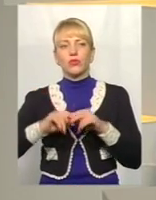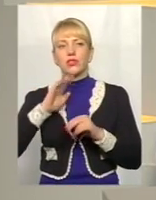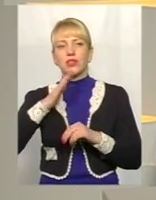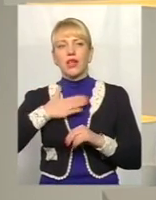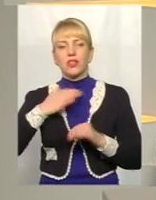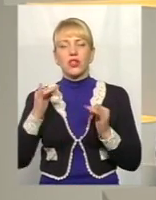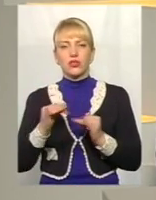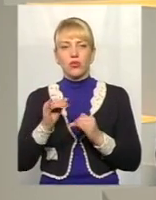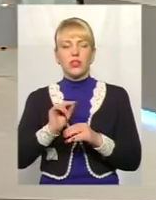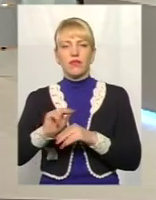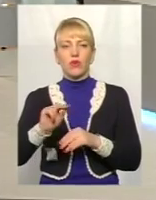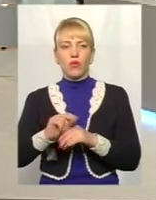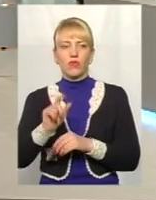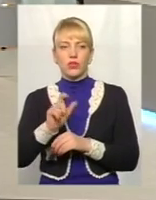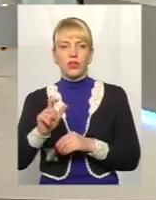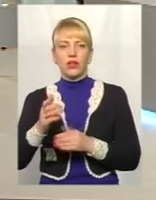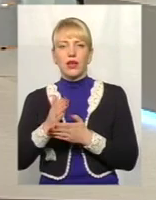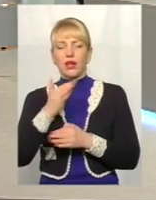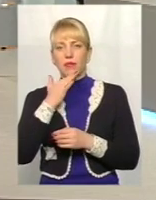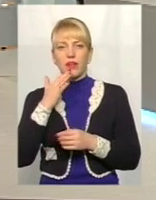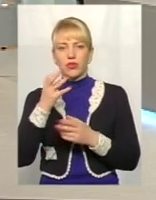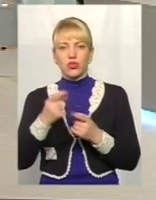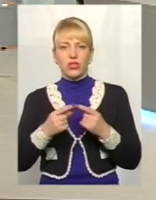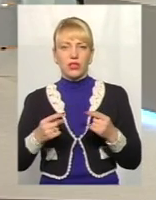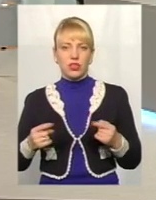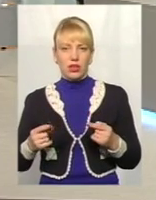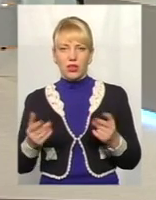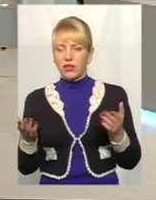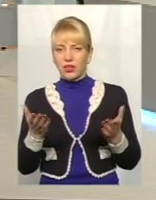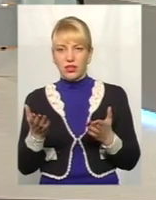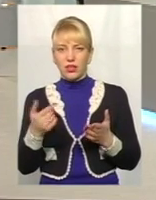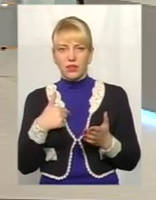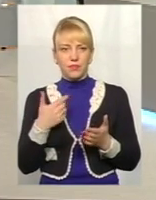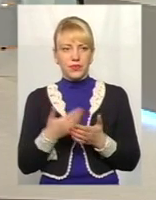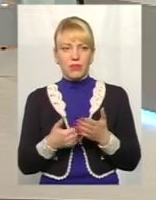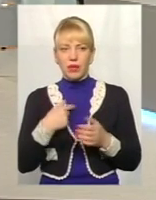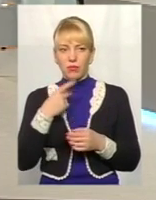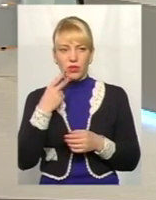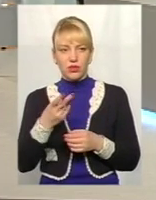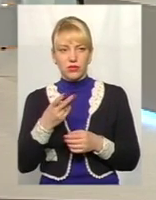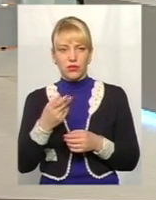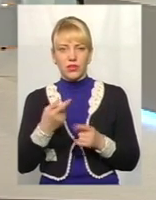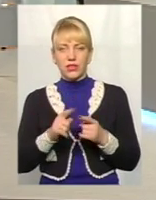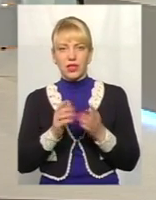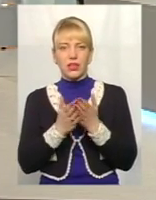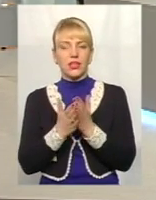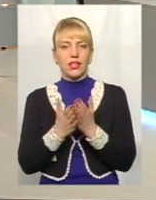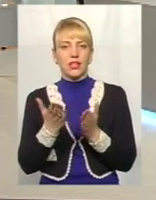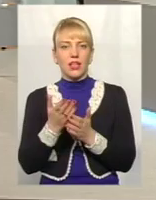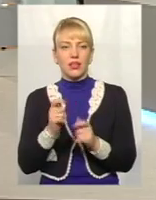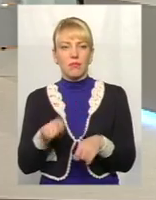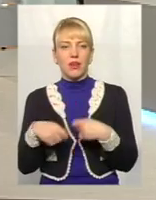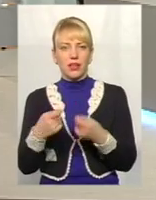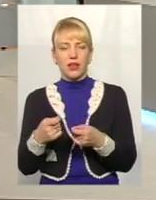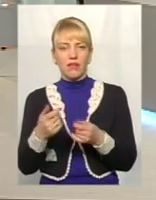виховуються люди. Є багато ще речей, які, от я показував, це книга, який нам